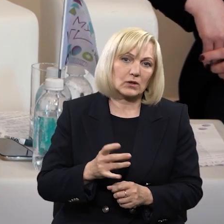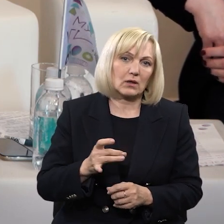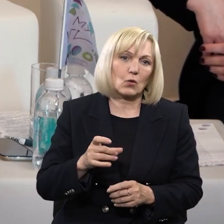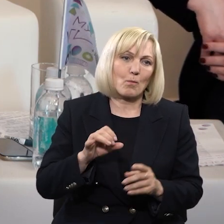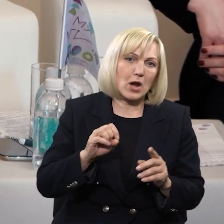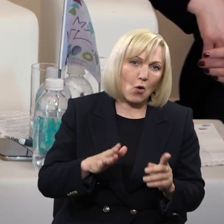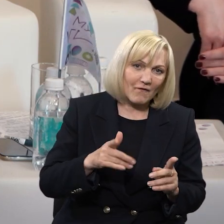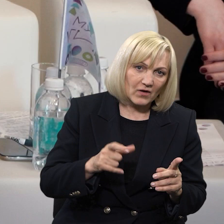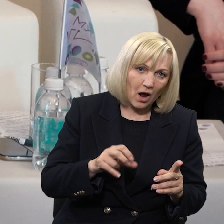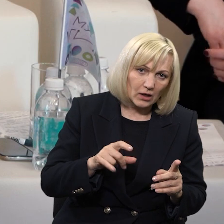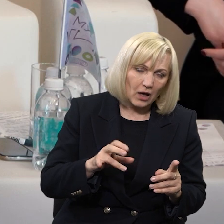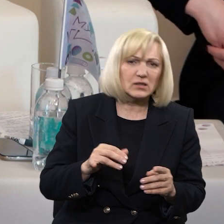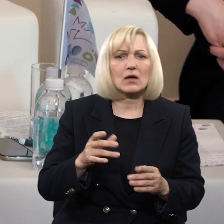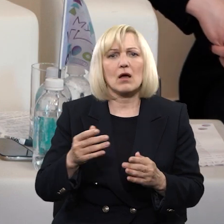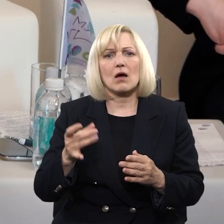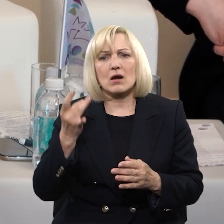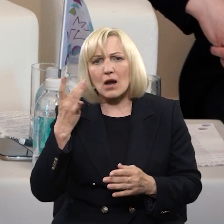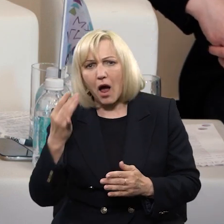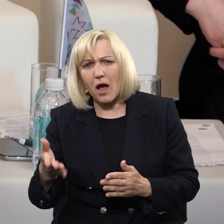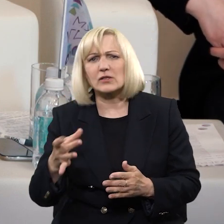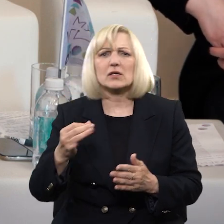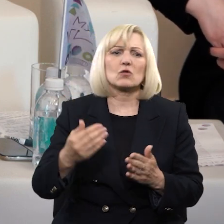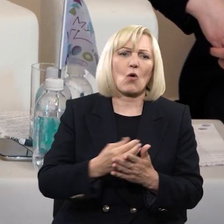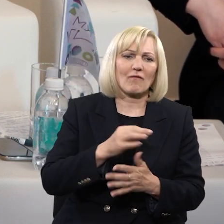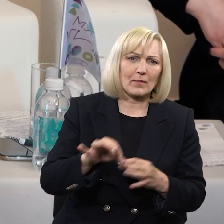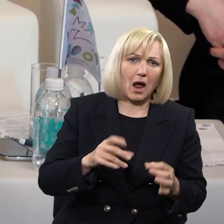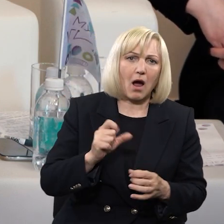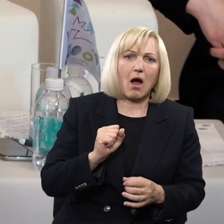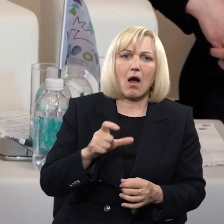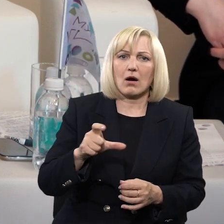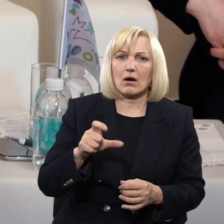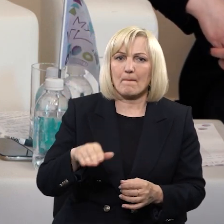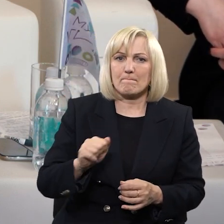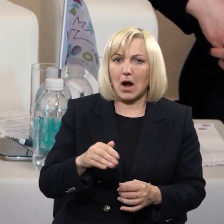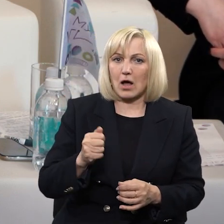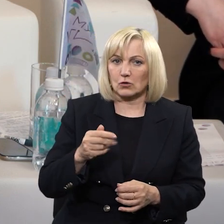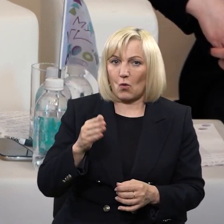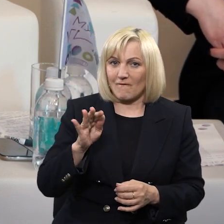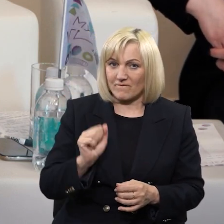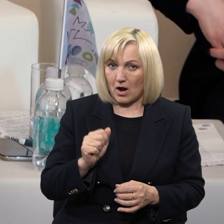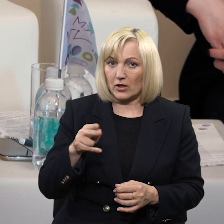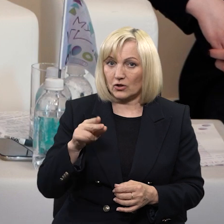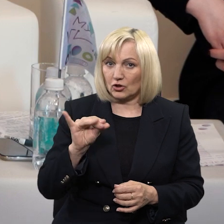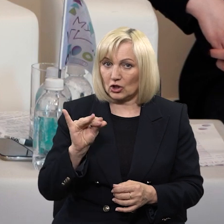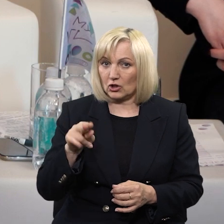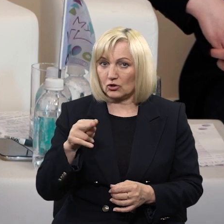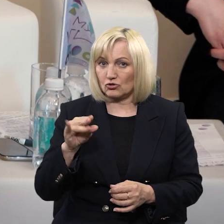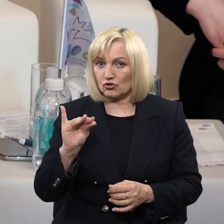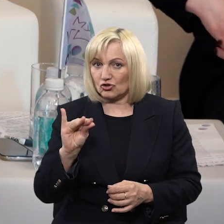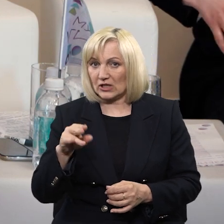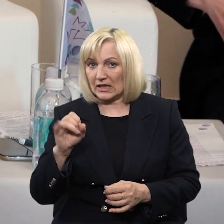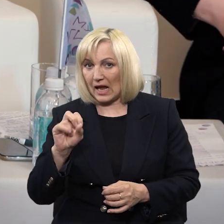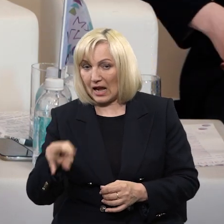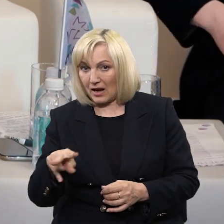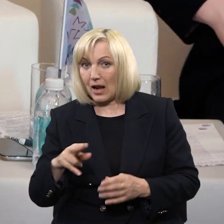проектом Гумилев Галактика над новом сайтом радио и нашим новым проектам Ахматова диджитал о котором я скажу в конце это выбор